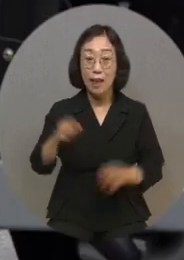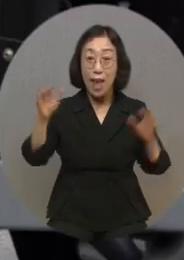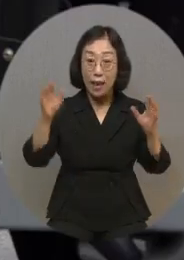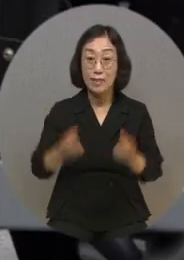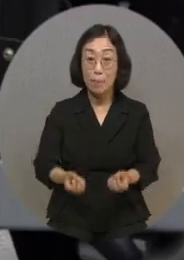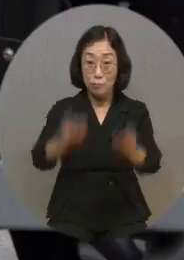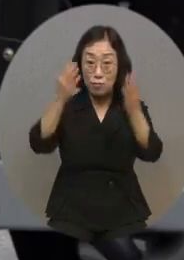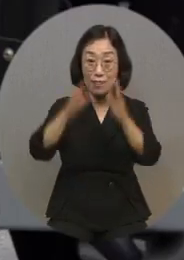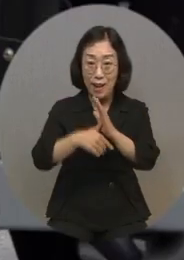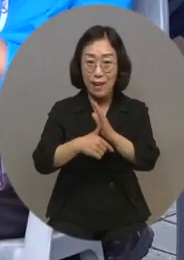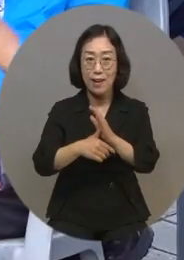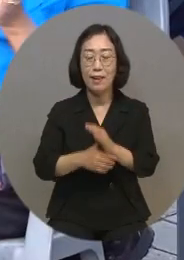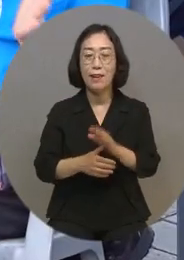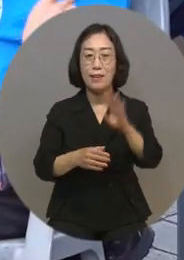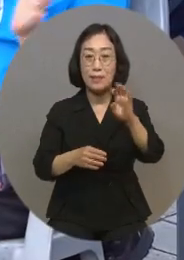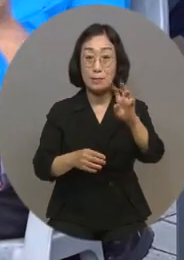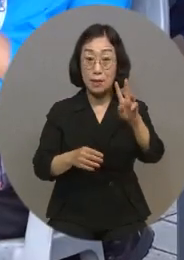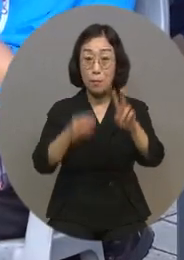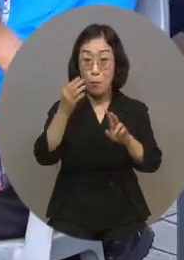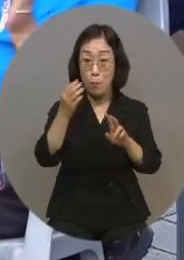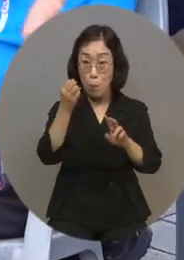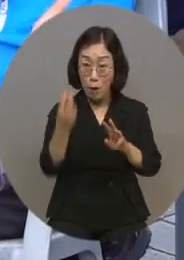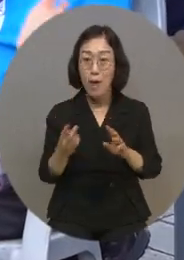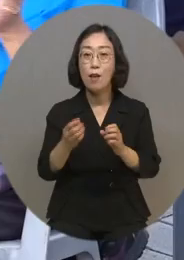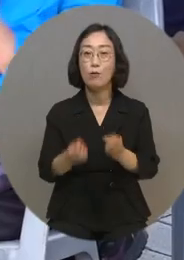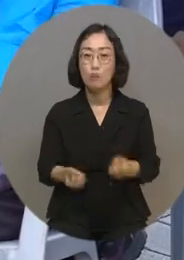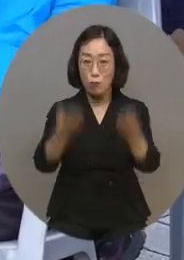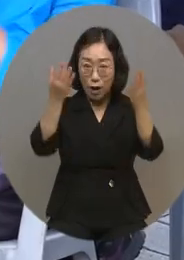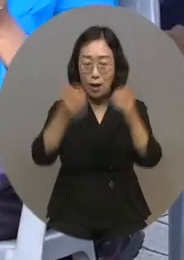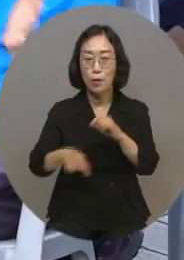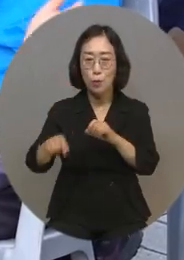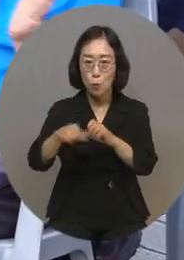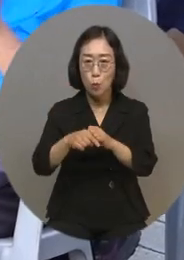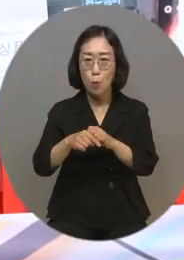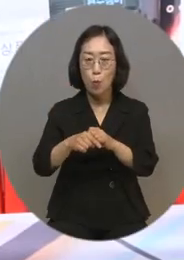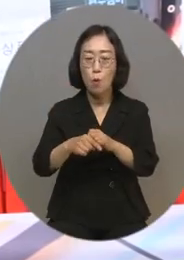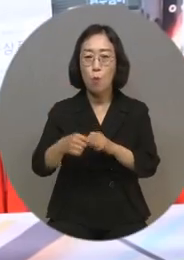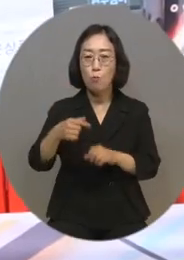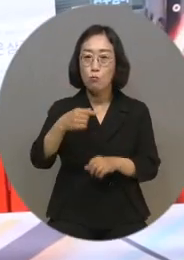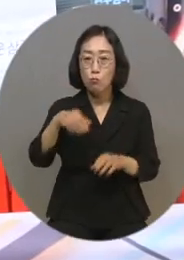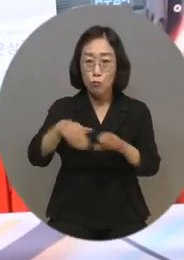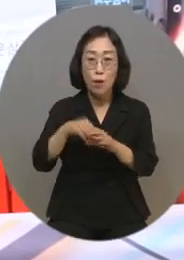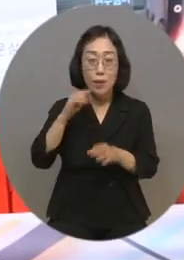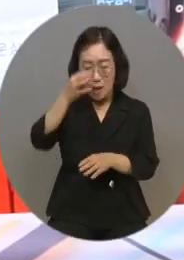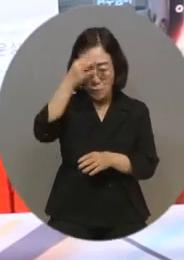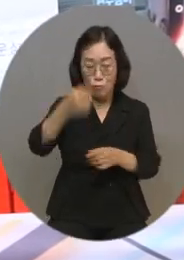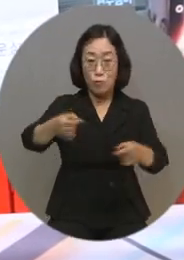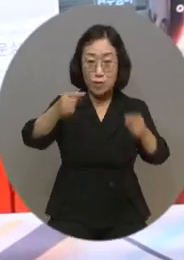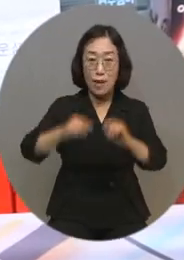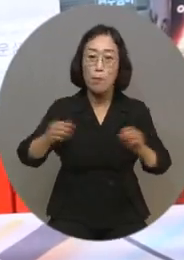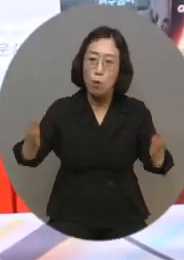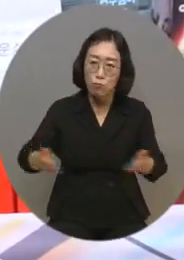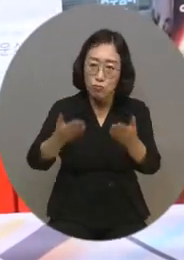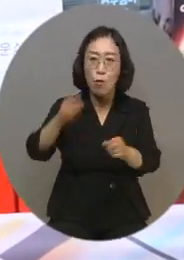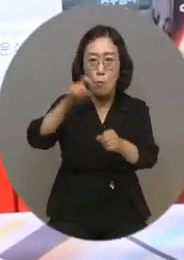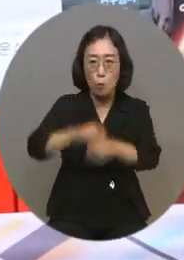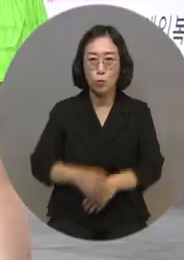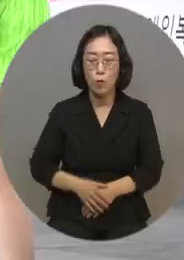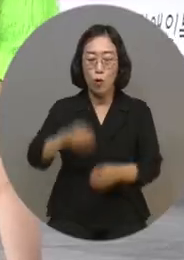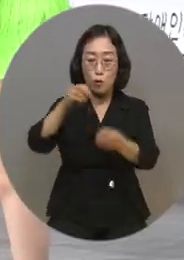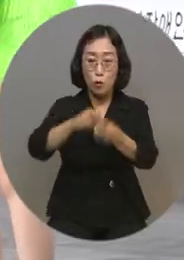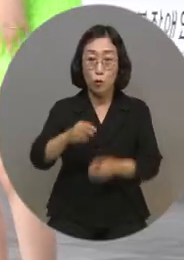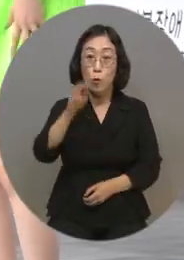제44회 장애인의 날 기념과 장애인 문화예술 참여 확대를 위한 취지로 개최됐으며 지역 가수들과 안선희 명창의 축하